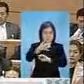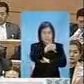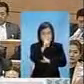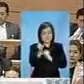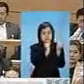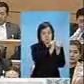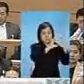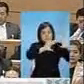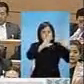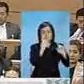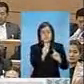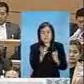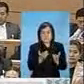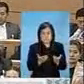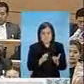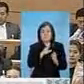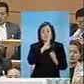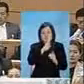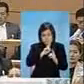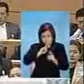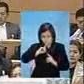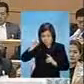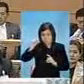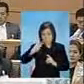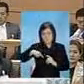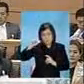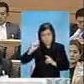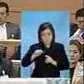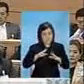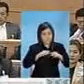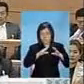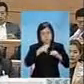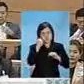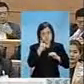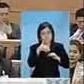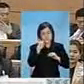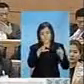ถ้าเป็นแบบนี้เนี่ยในคดีอาญาเนี่ยก็เชื่อใจอัยการไม่ได้นะครับท่านประธาน